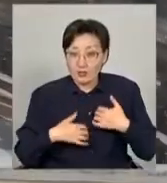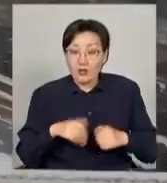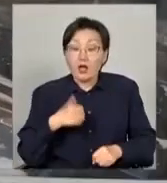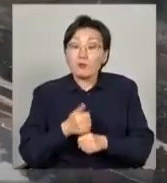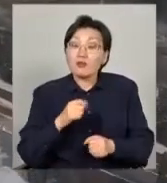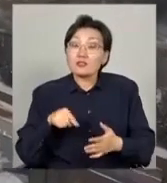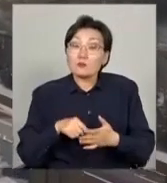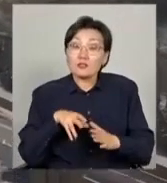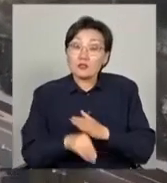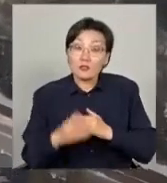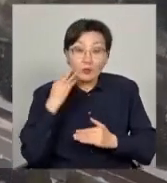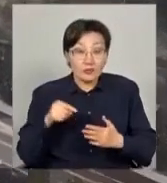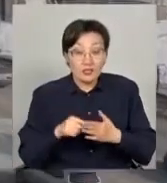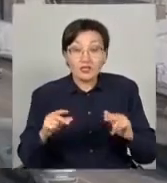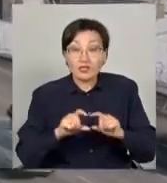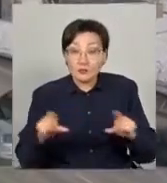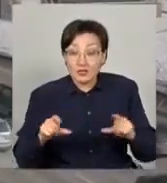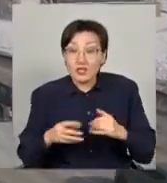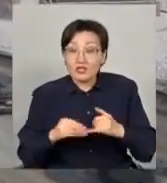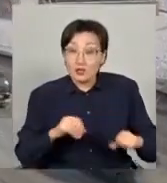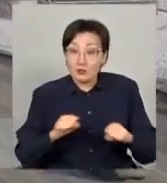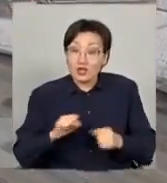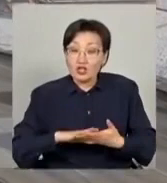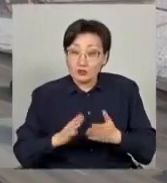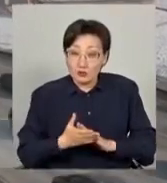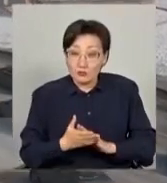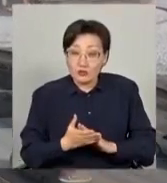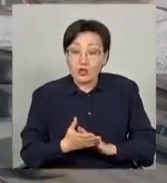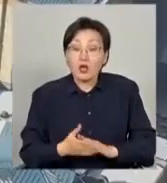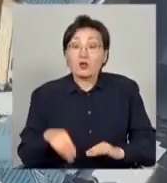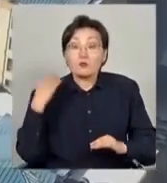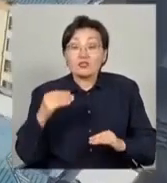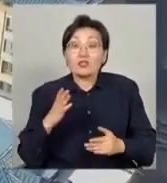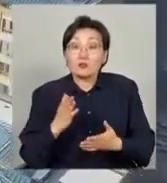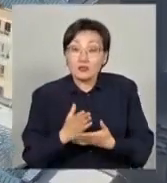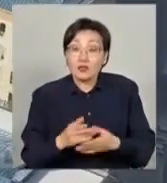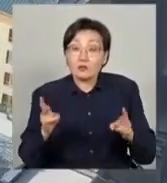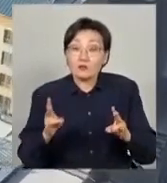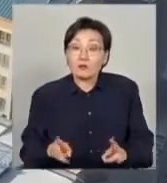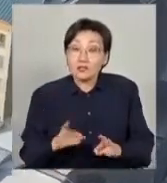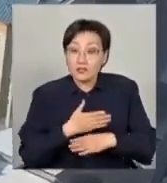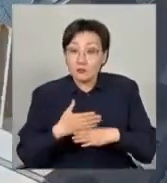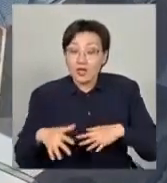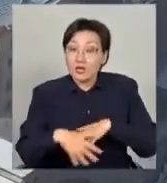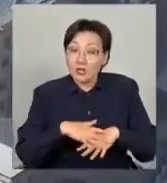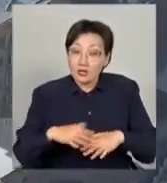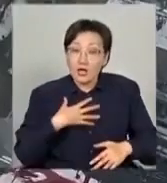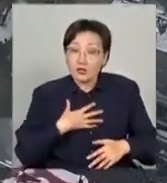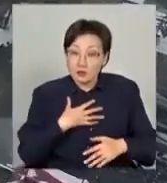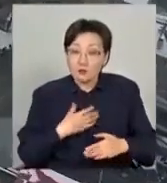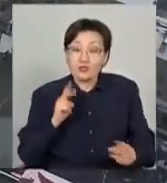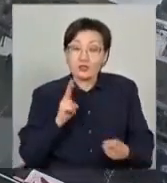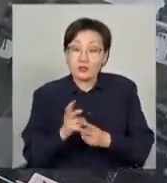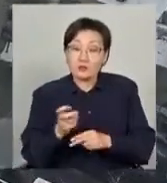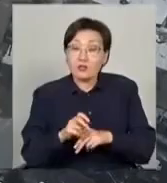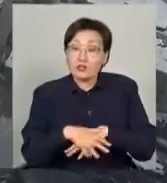басты мәселелердің бірі Алматыдағы ғимараттардың сейсмикалық жағдайы. Өйткені Түркиядағы болған табиғат апатынан кейін халық алаңдаулы. Кездесуге